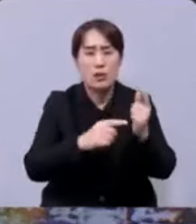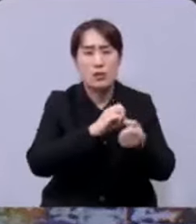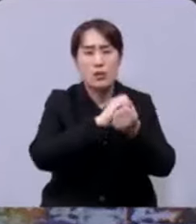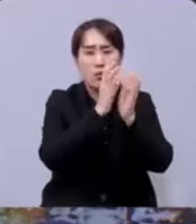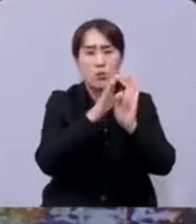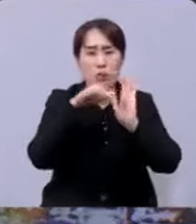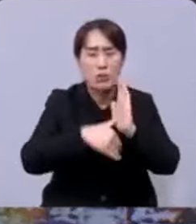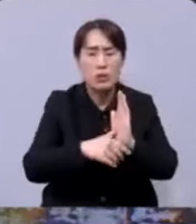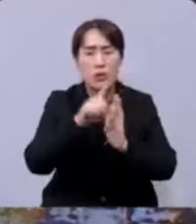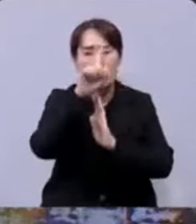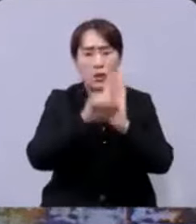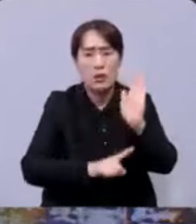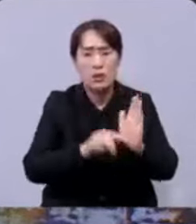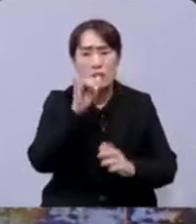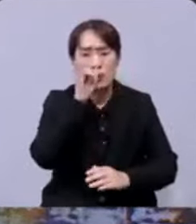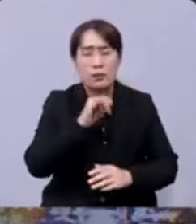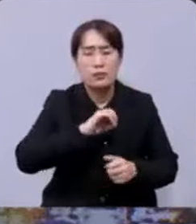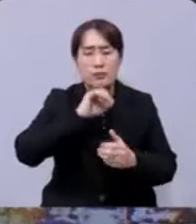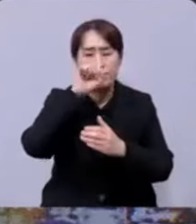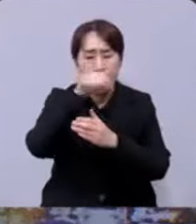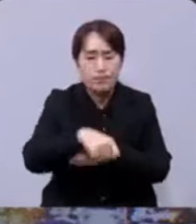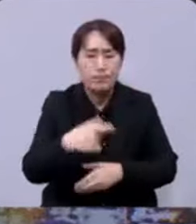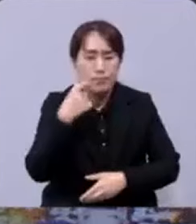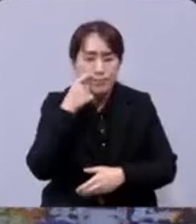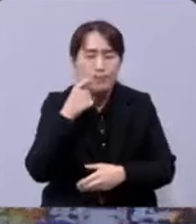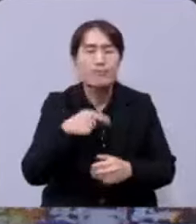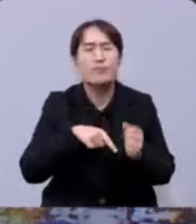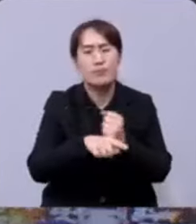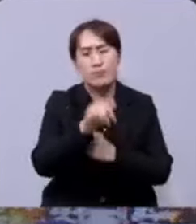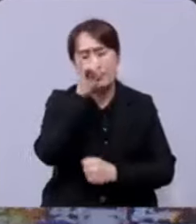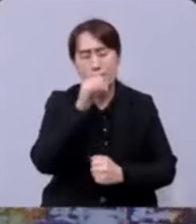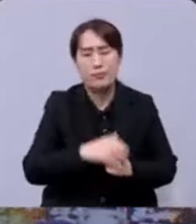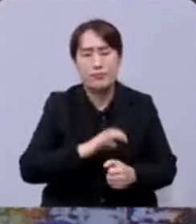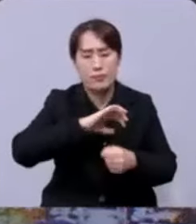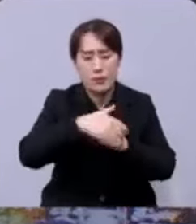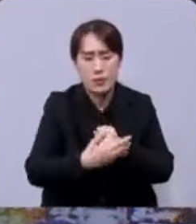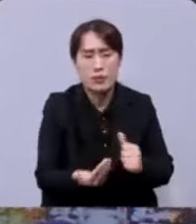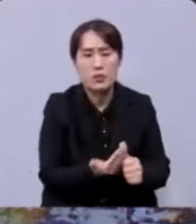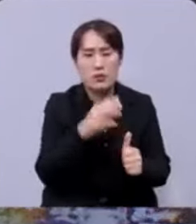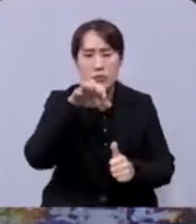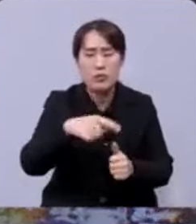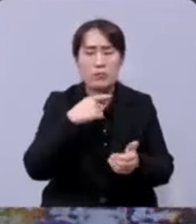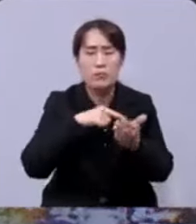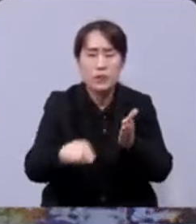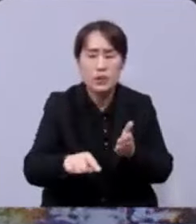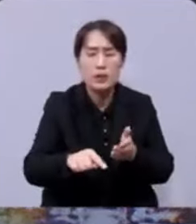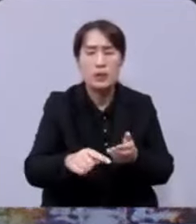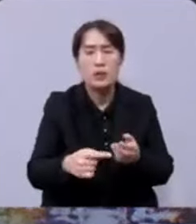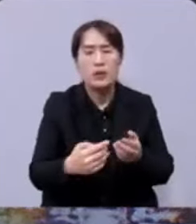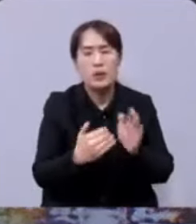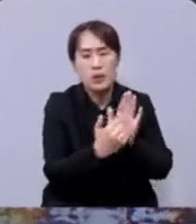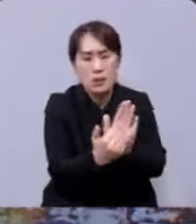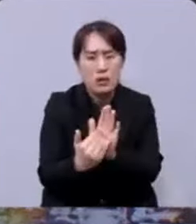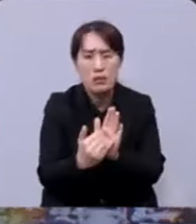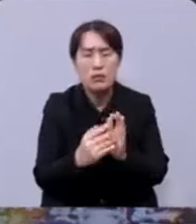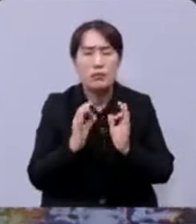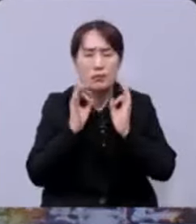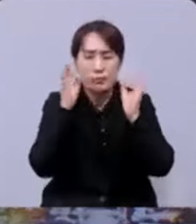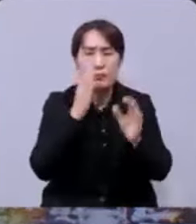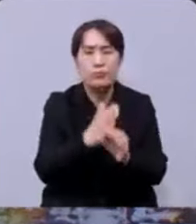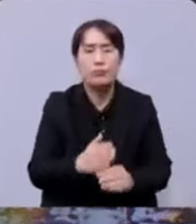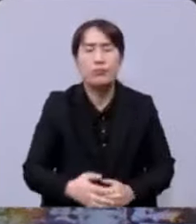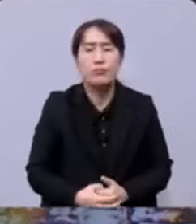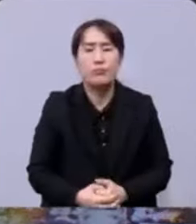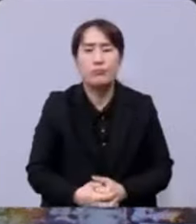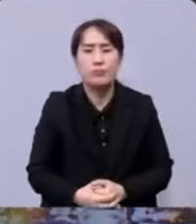필 때 기운이 뚝 떨어져 열매를 맺지 못해서요 과수 농가는 올해도 이런 피해 대비의 비상입니다 이만영